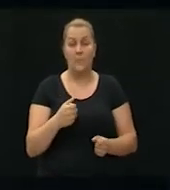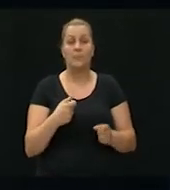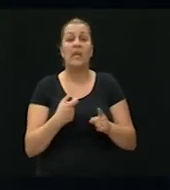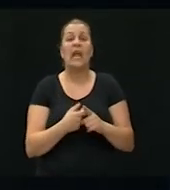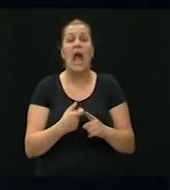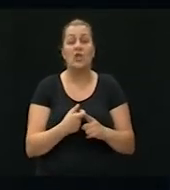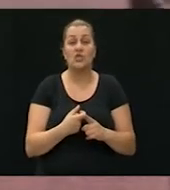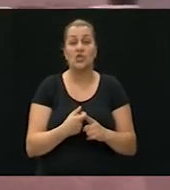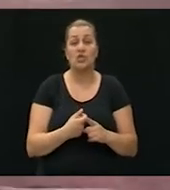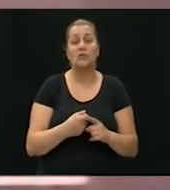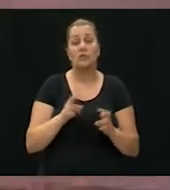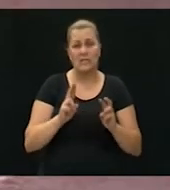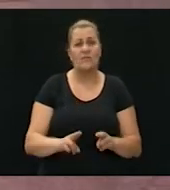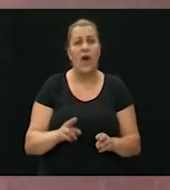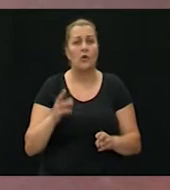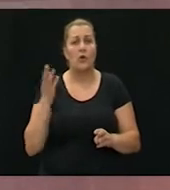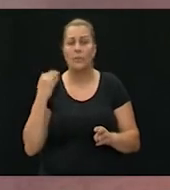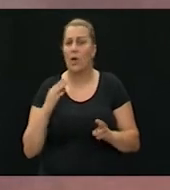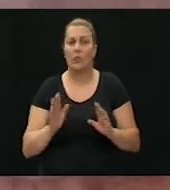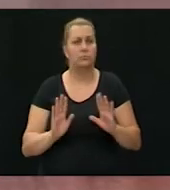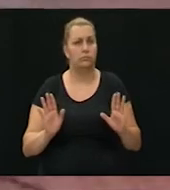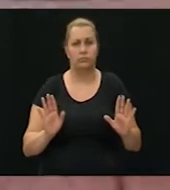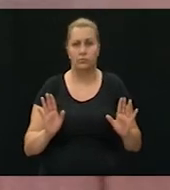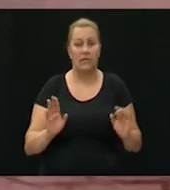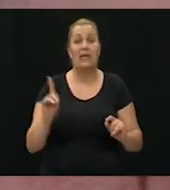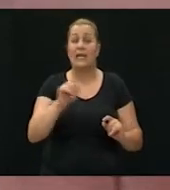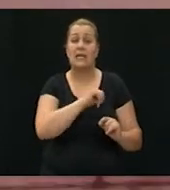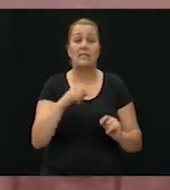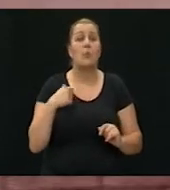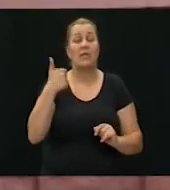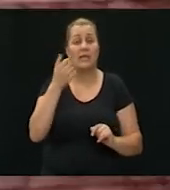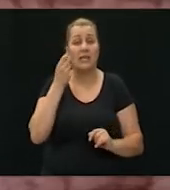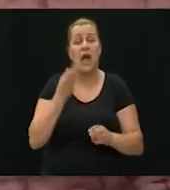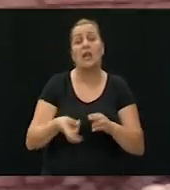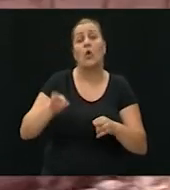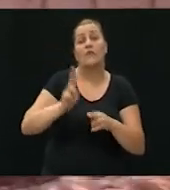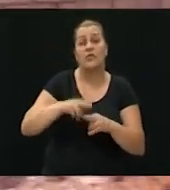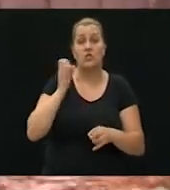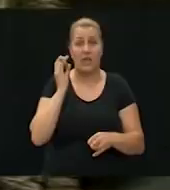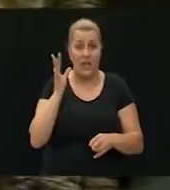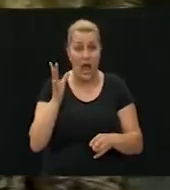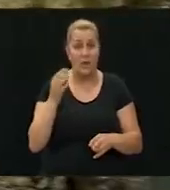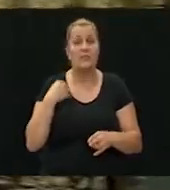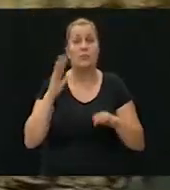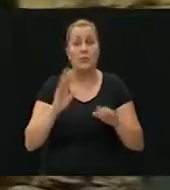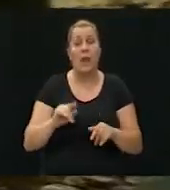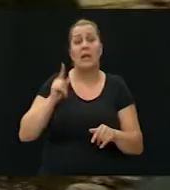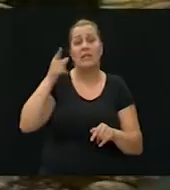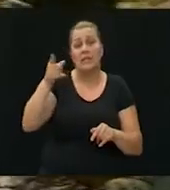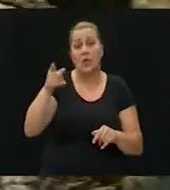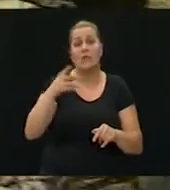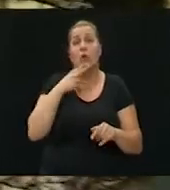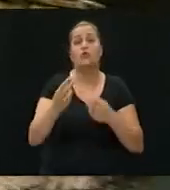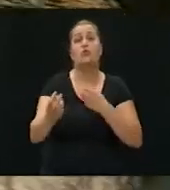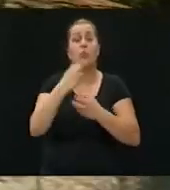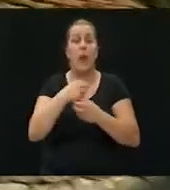Kašić, Palju, stvarno je bilo ono prsi u prsi. I ne samo jedan dan, nego više dana zaredan, gdje smo imali njihove diverzante, gdje su